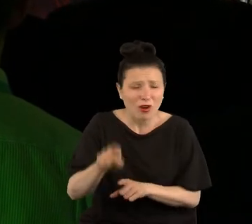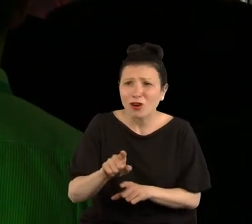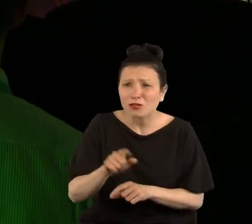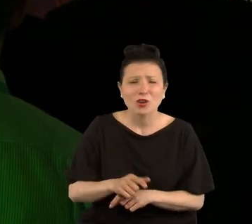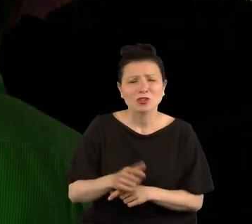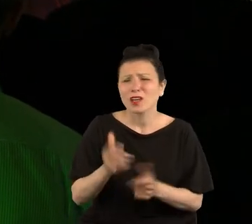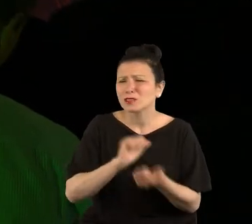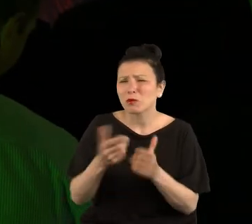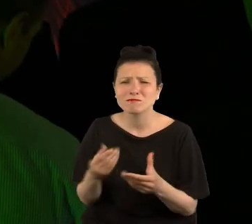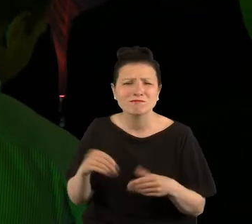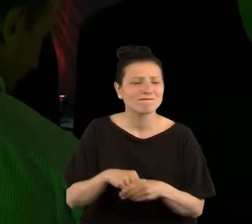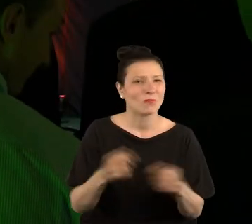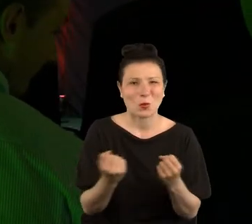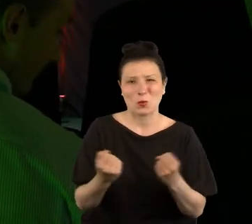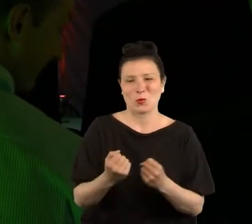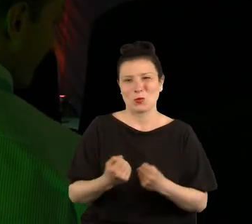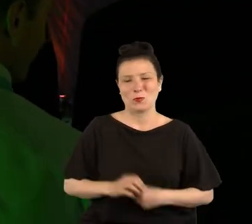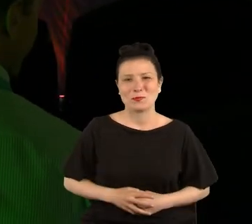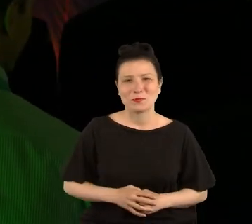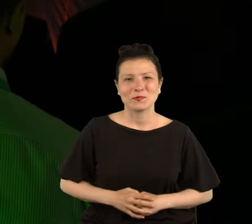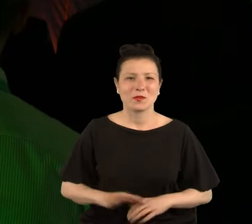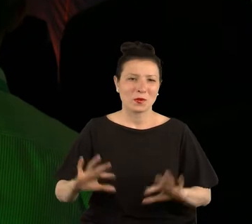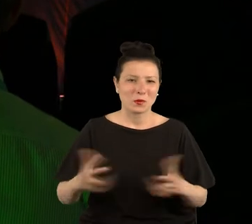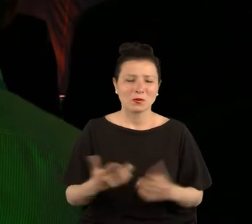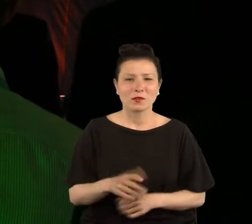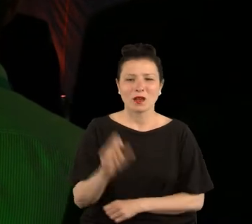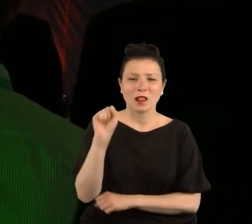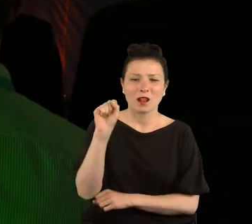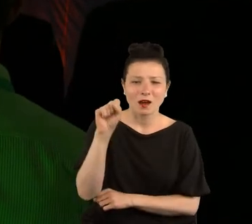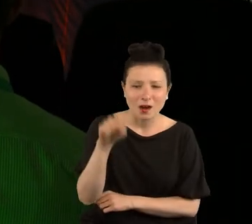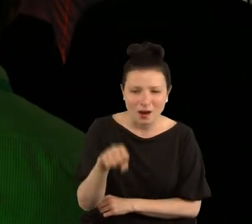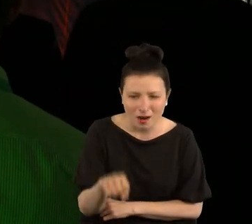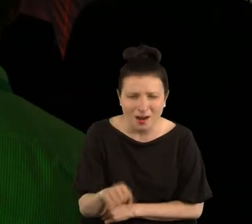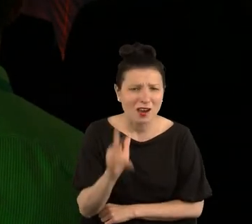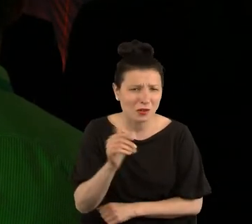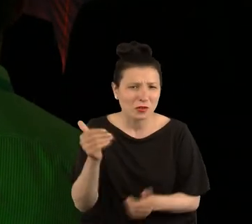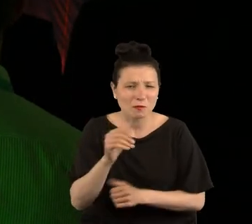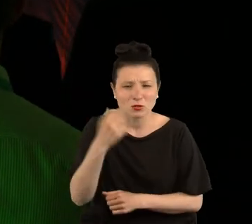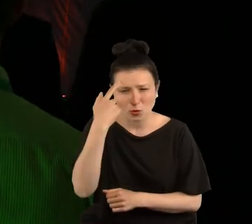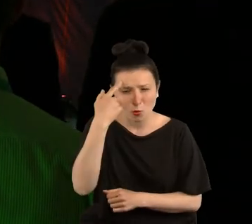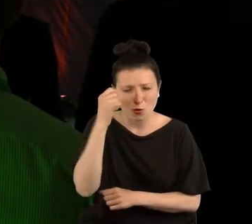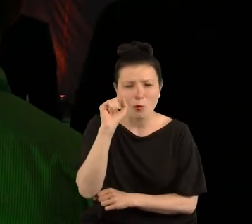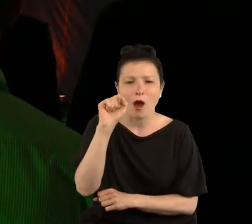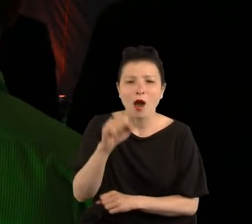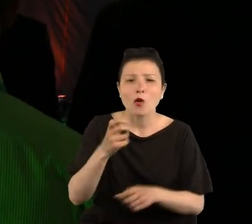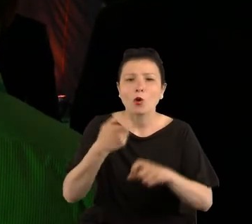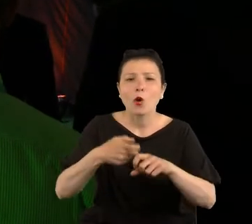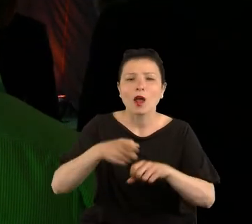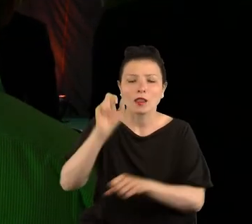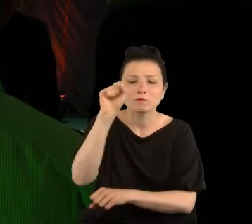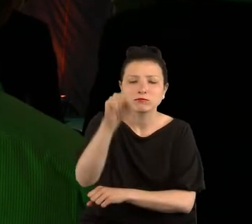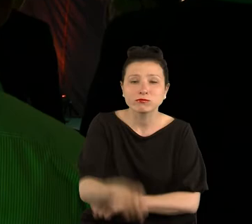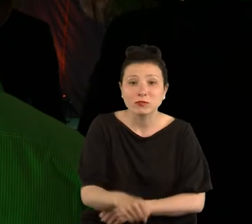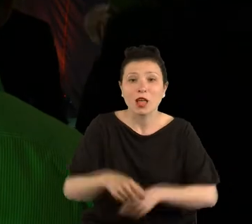ten sport tam bardzo głęboko, to taki skłon jeszcze do przodu. Kto może czołem kolan dotknąć z